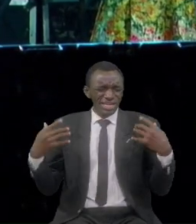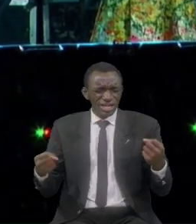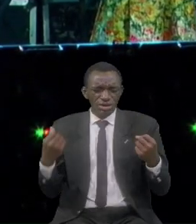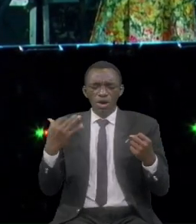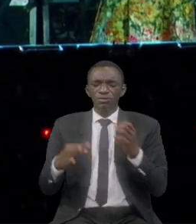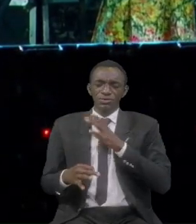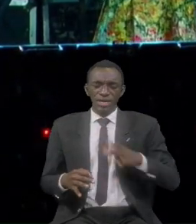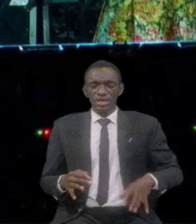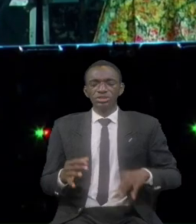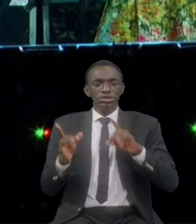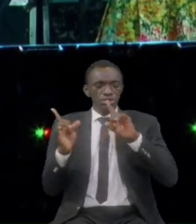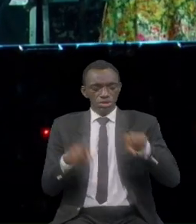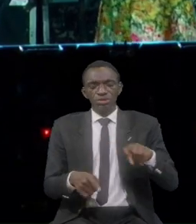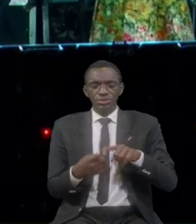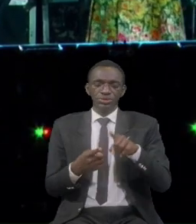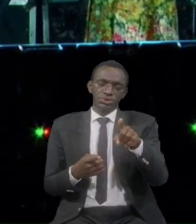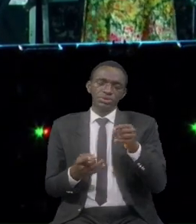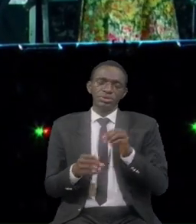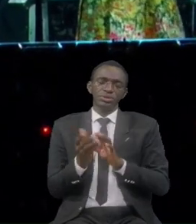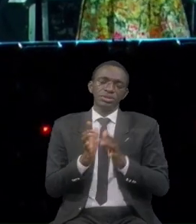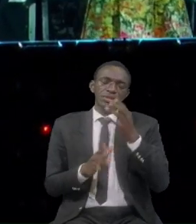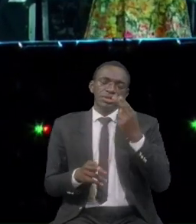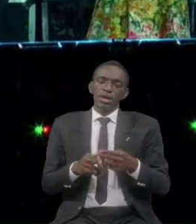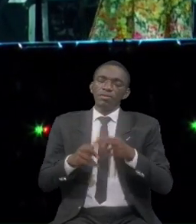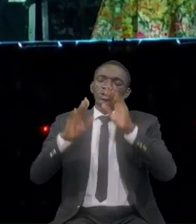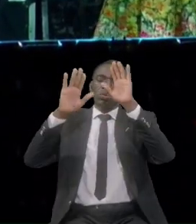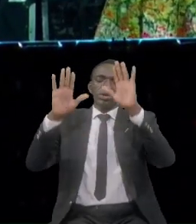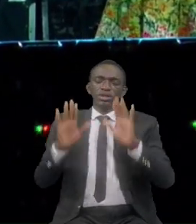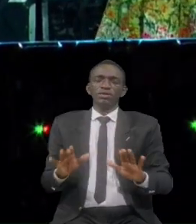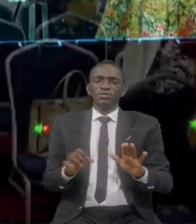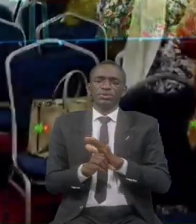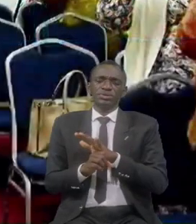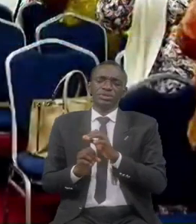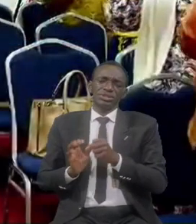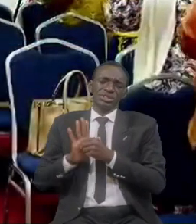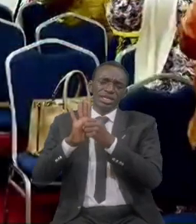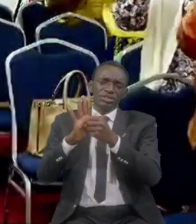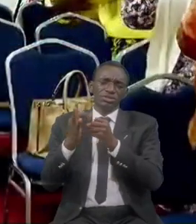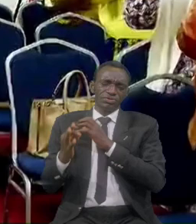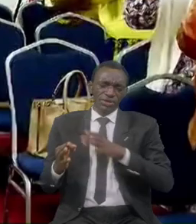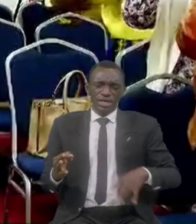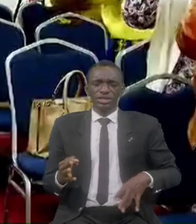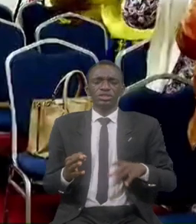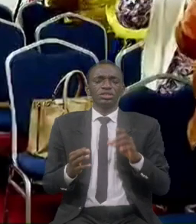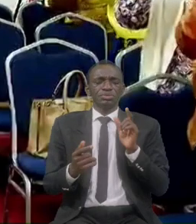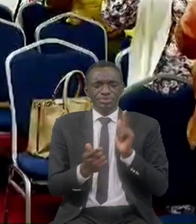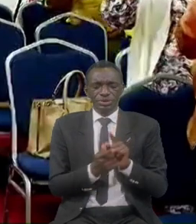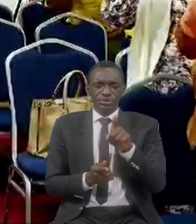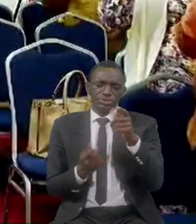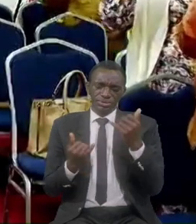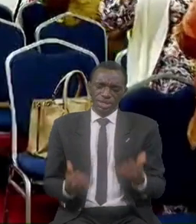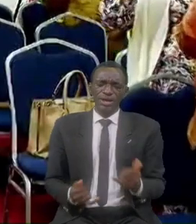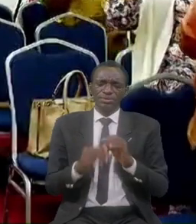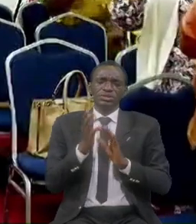Dios maabot kanimo karon. The wonderful signs of Christ comes to you now. Ang kaybulungan nga timailan sa